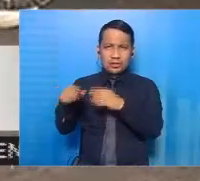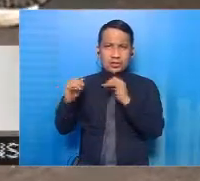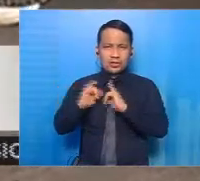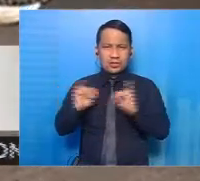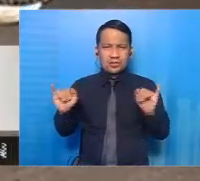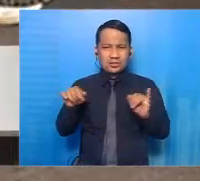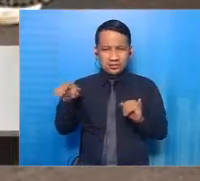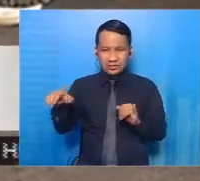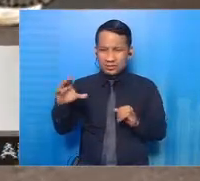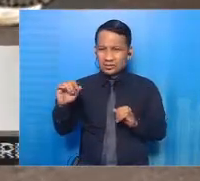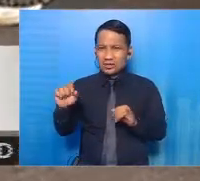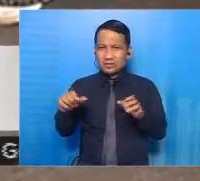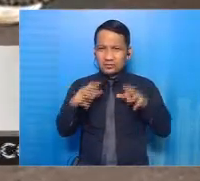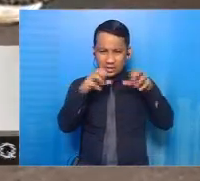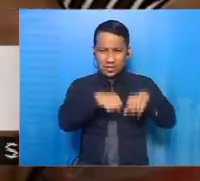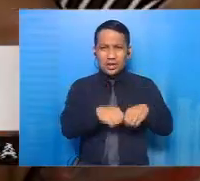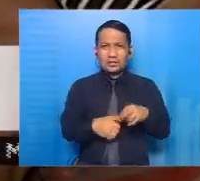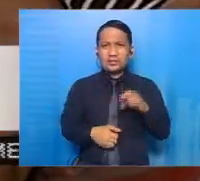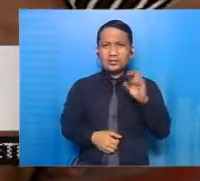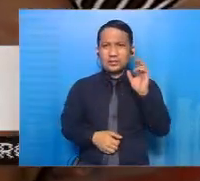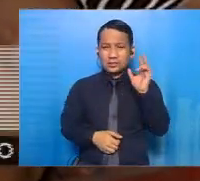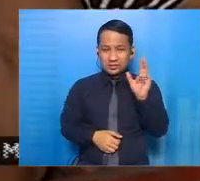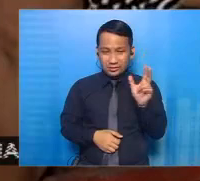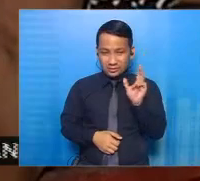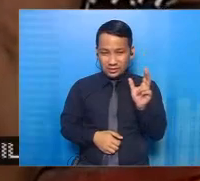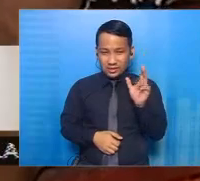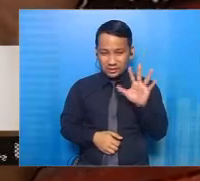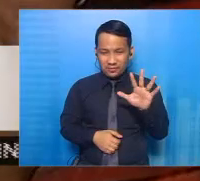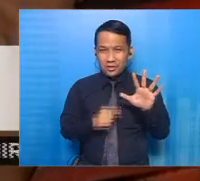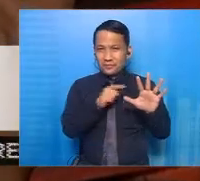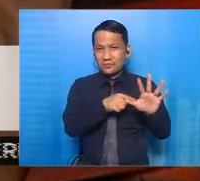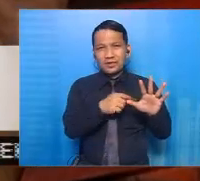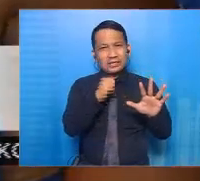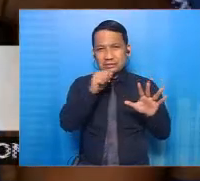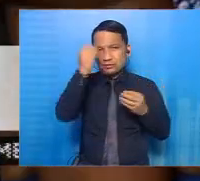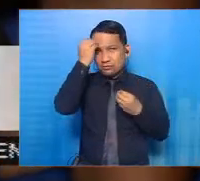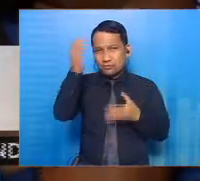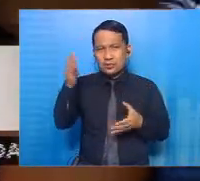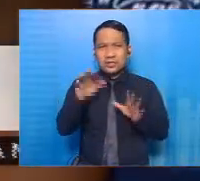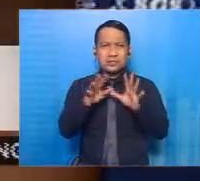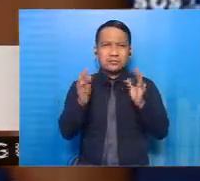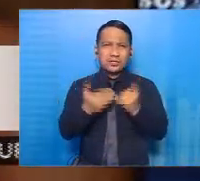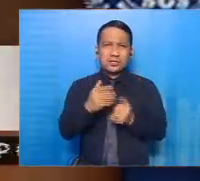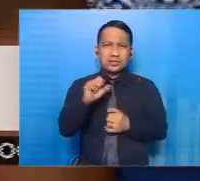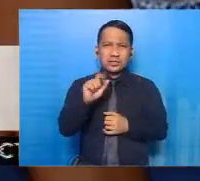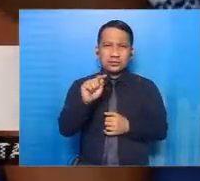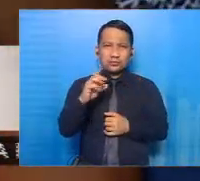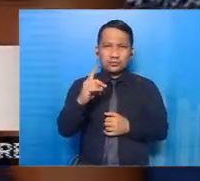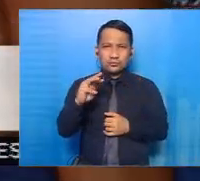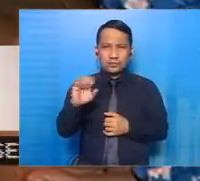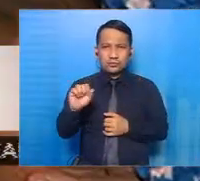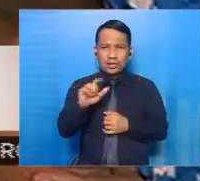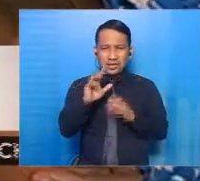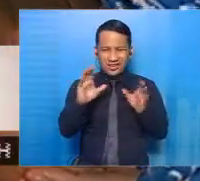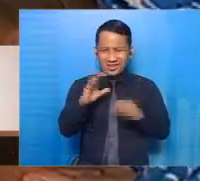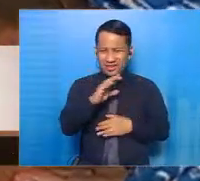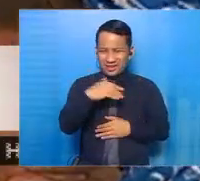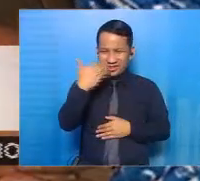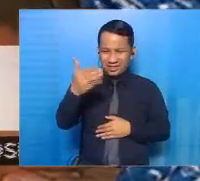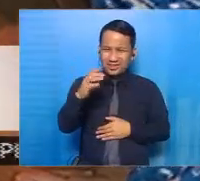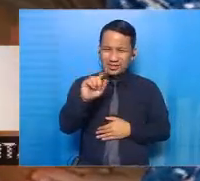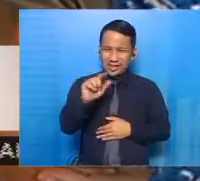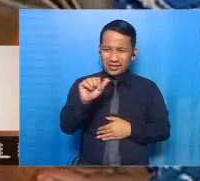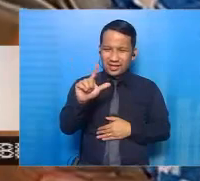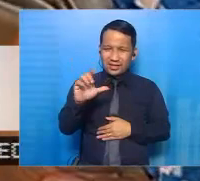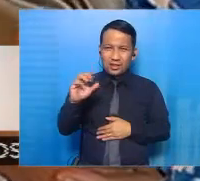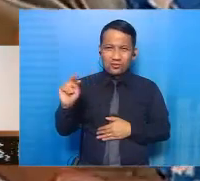kay Candelario. Nahuli rin ang nasa 35 lumabag sa curfew sa Barangay Santo Domingo at Tatalon, 4 sa kanila.